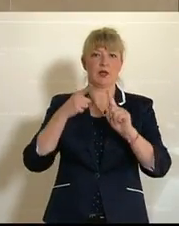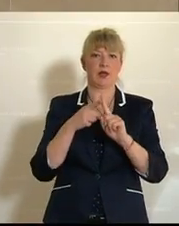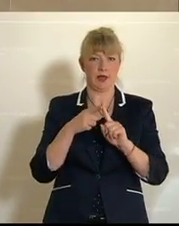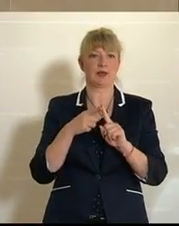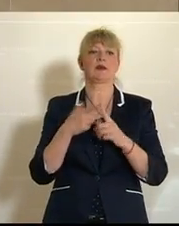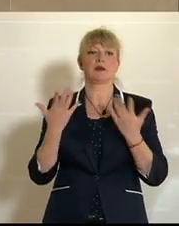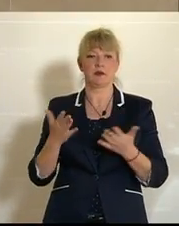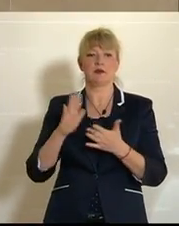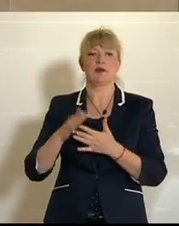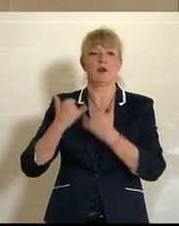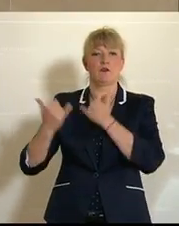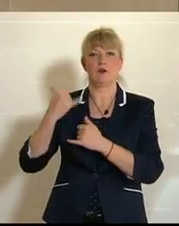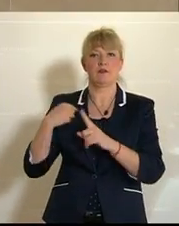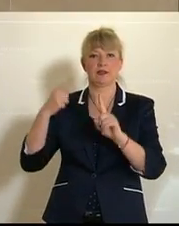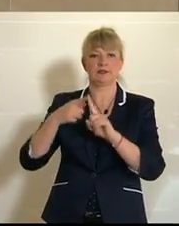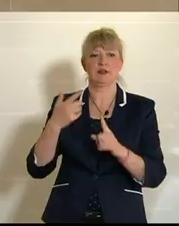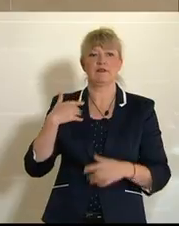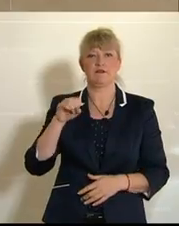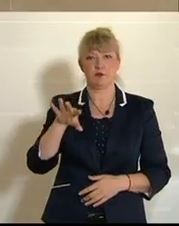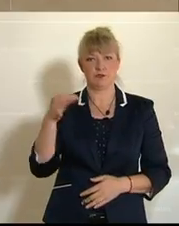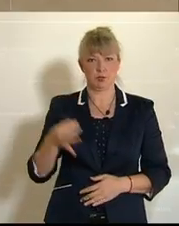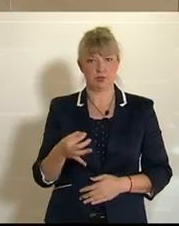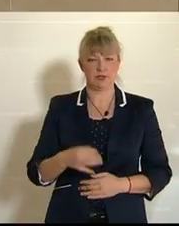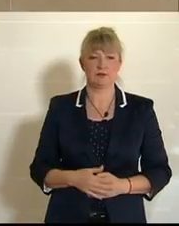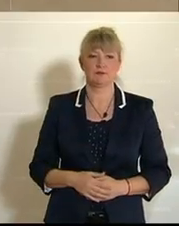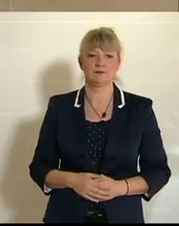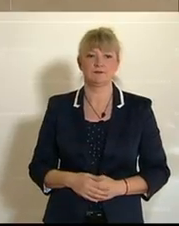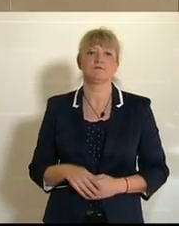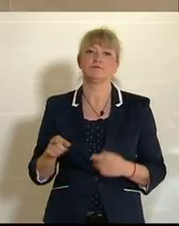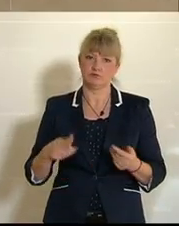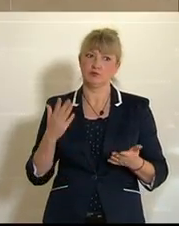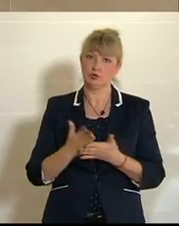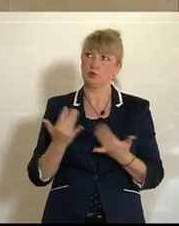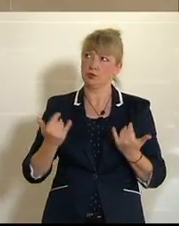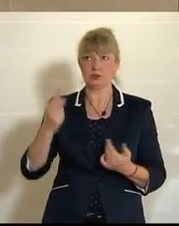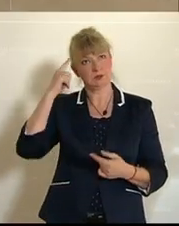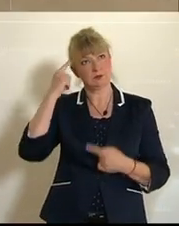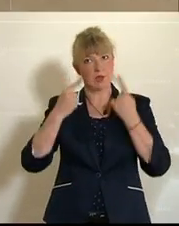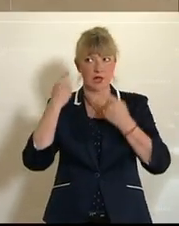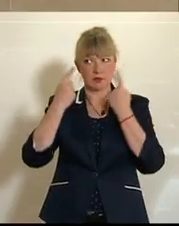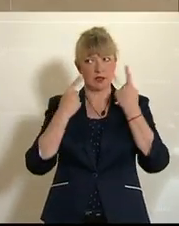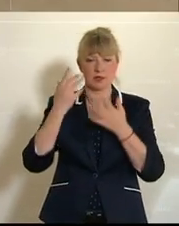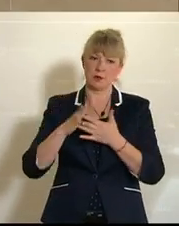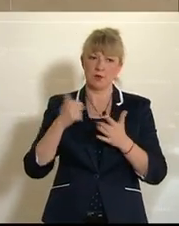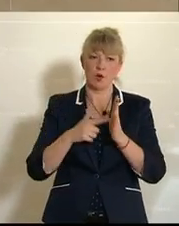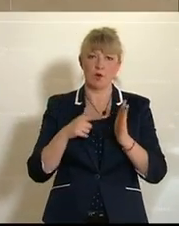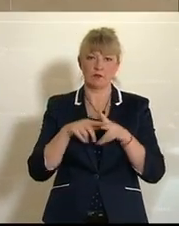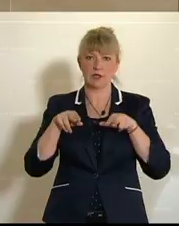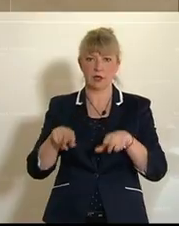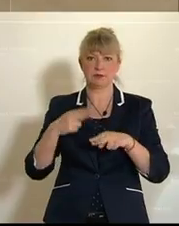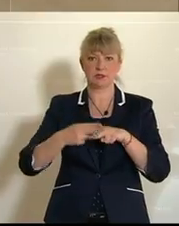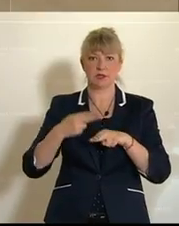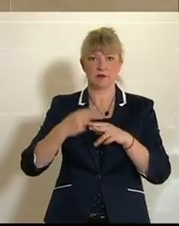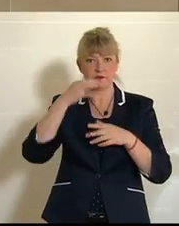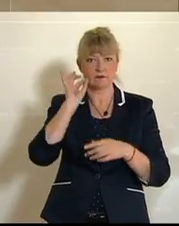Die Umsatzziele im Vorjahr waren 15%. Und das macht schon nachdenklich. Die häufigste